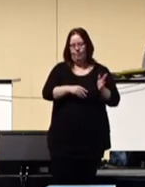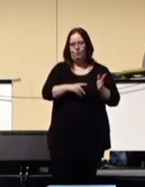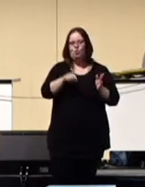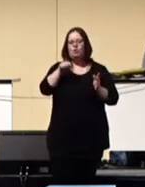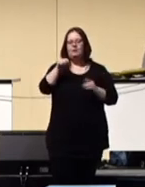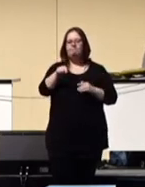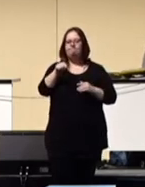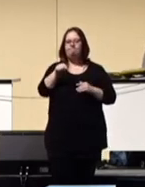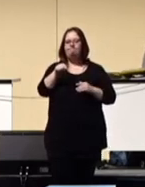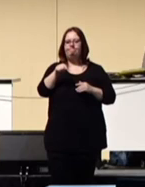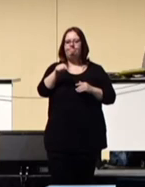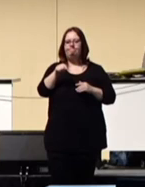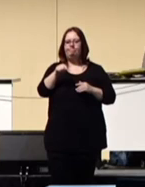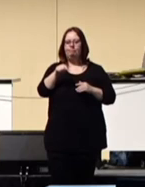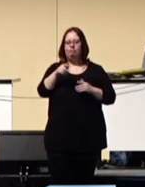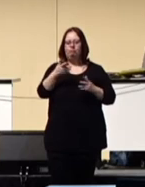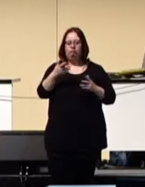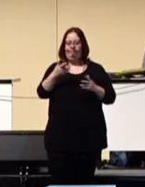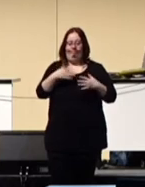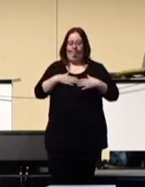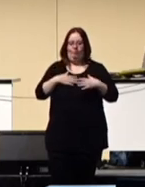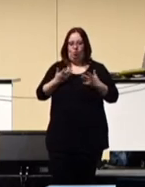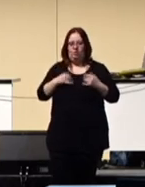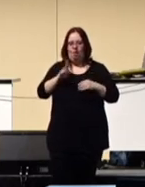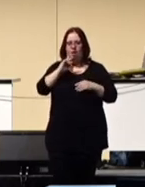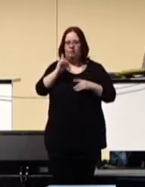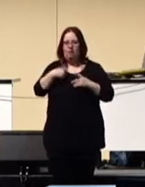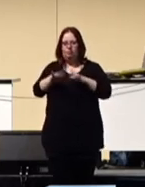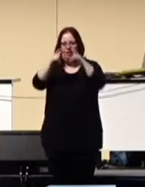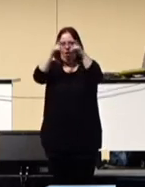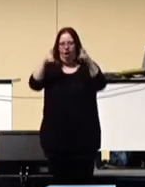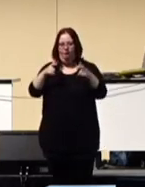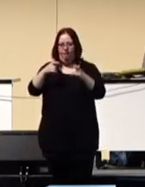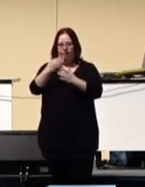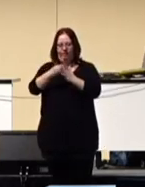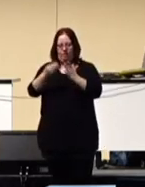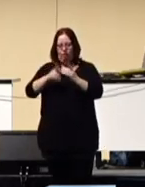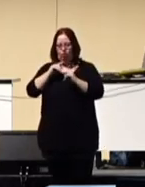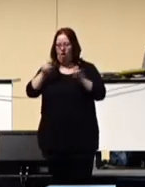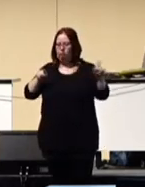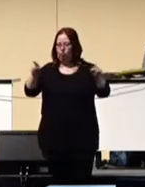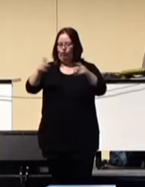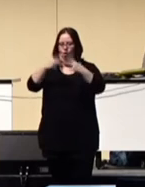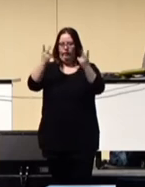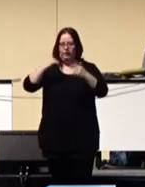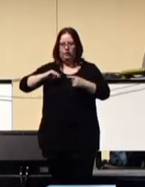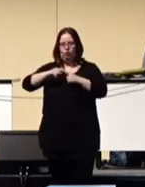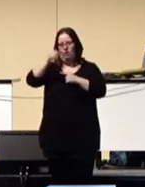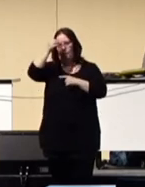diese sind, wie gesagt, nach den Konditionsbedingungen für öffentlichen Dienst und